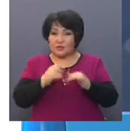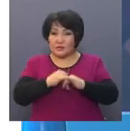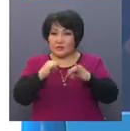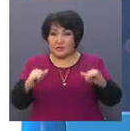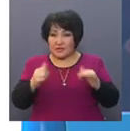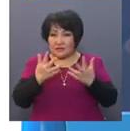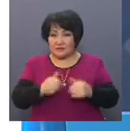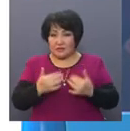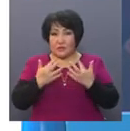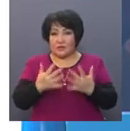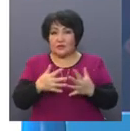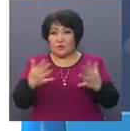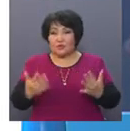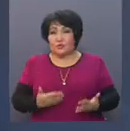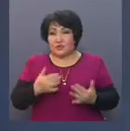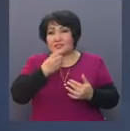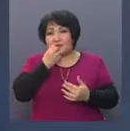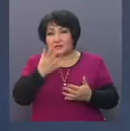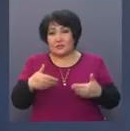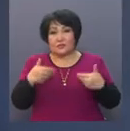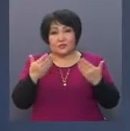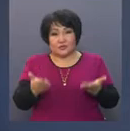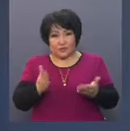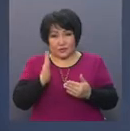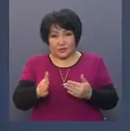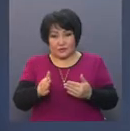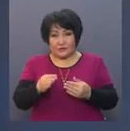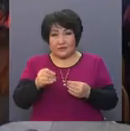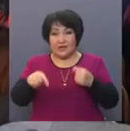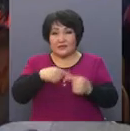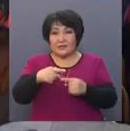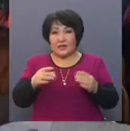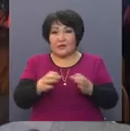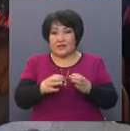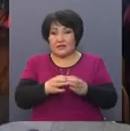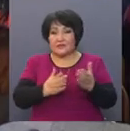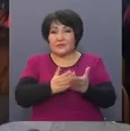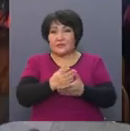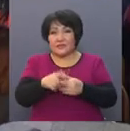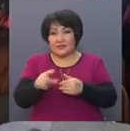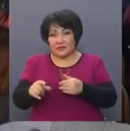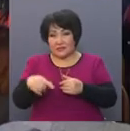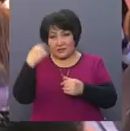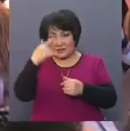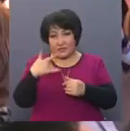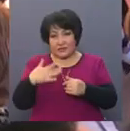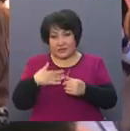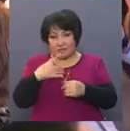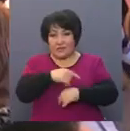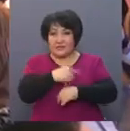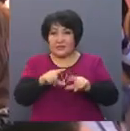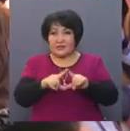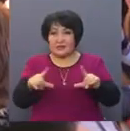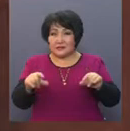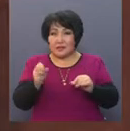көп тұрғындарға жақсы ұсыныс болады. Кәсіпкерлер палатасы қызметкерлері жекеменшік медициналық клиникаларға қатерлі